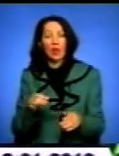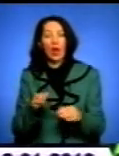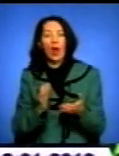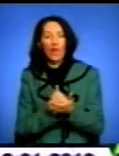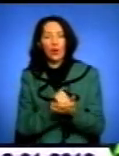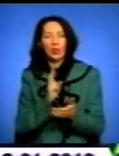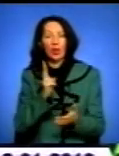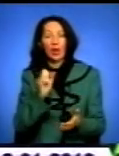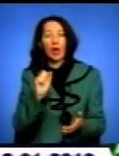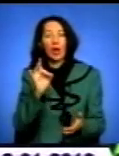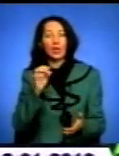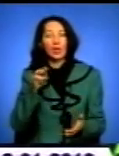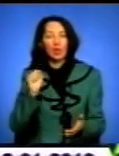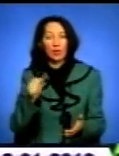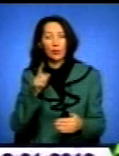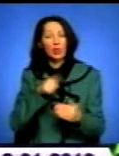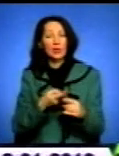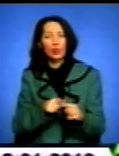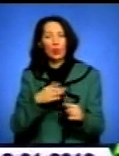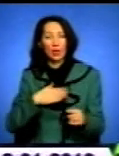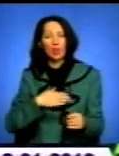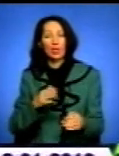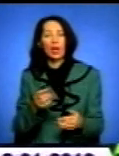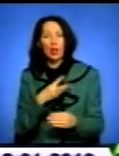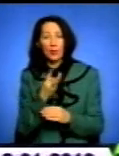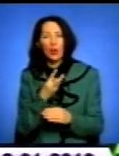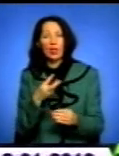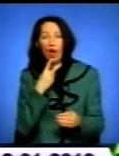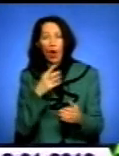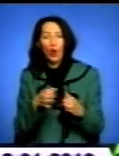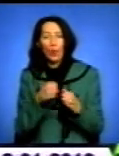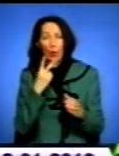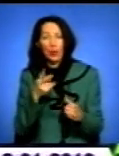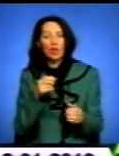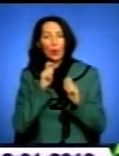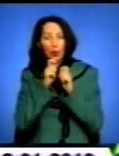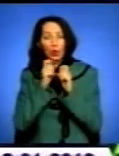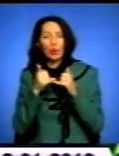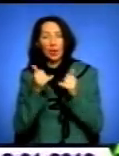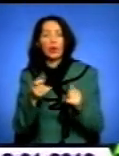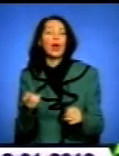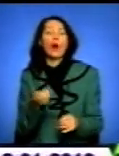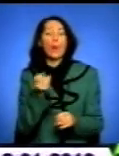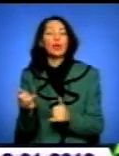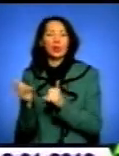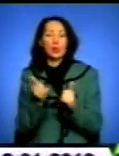знімальна група, коли побачила подарунки для малозабезпечених українських дітей. Докладніше у наступному